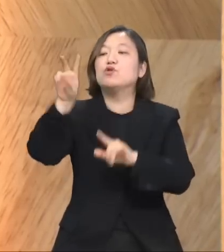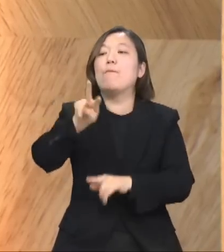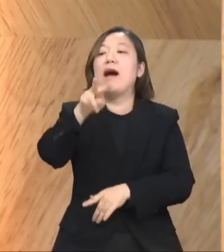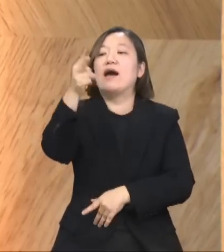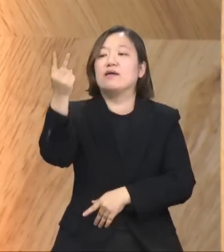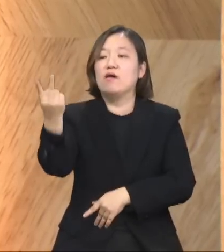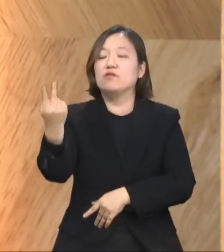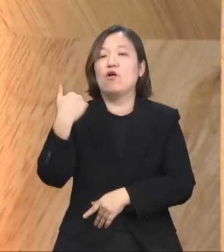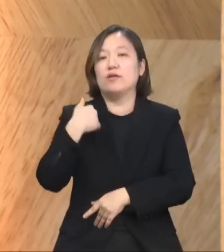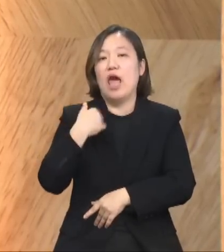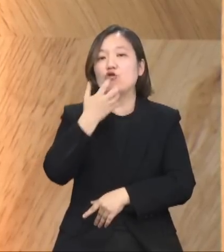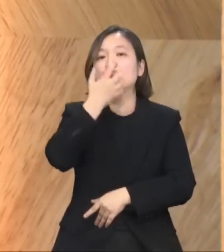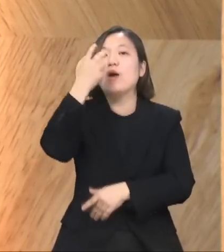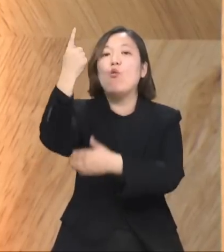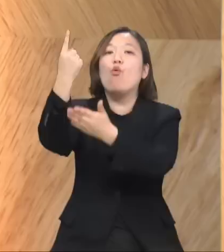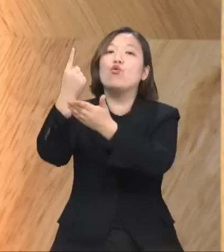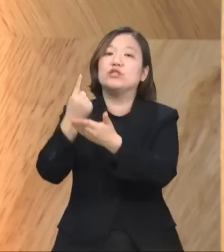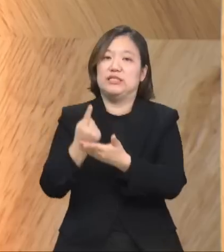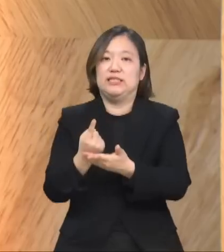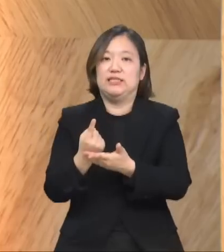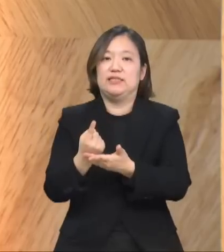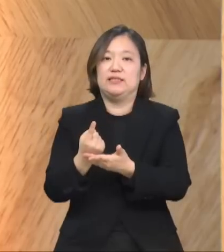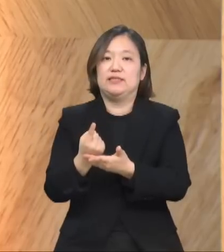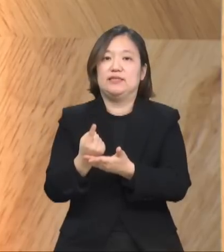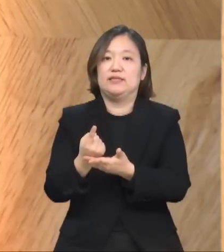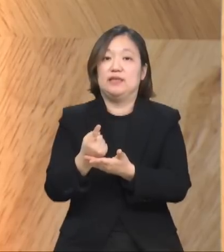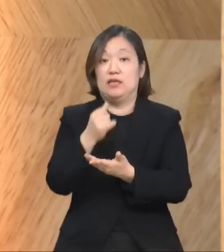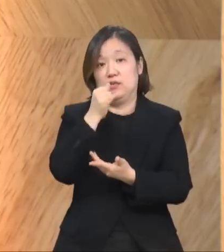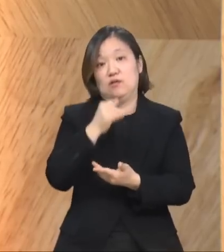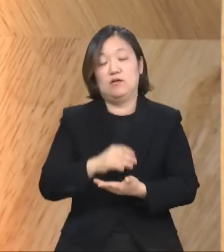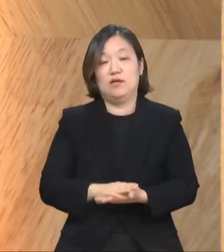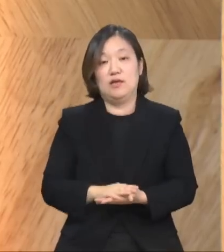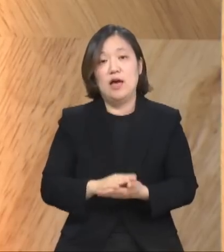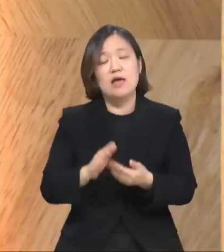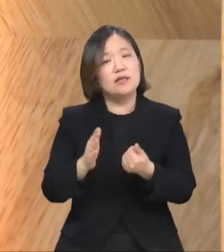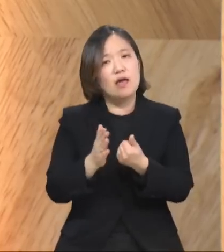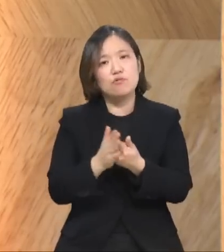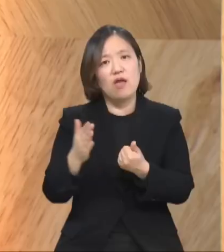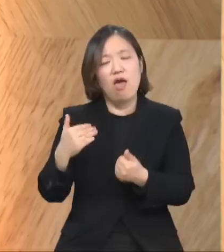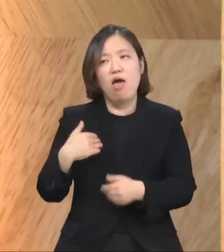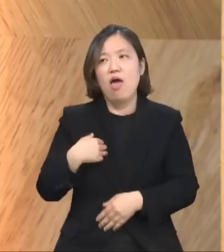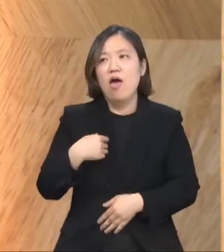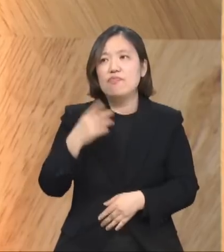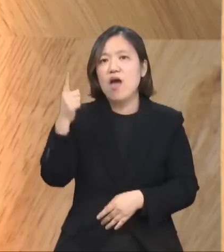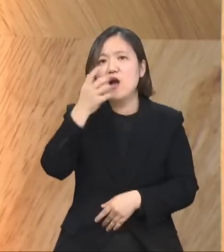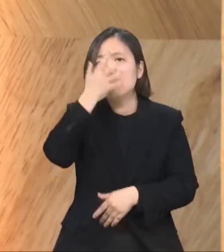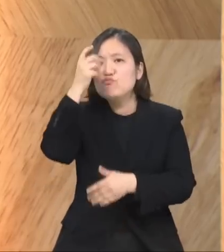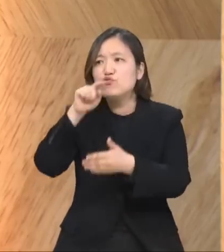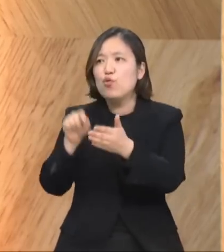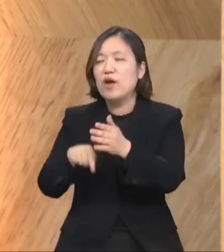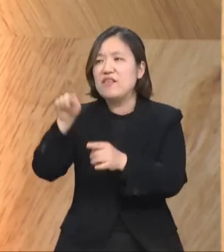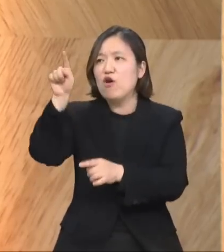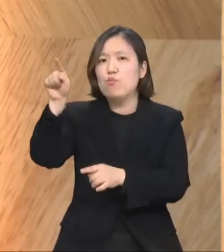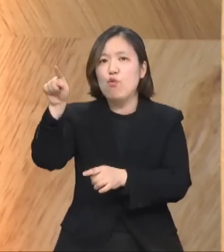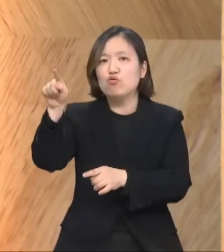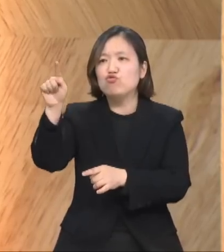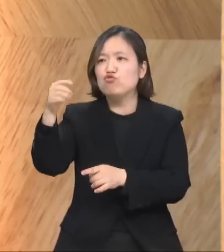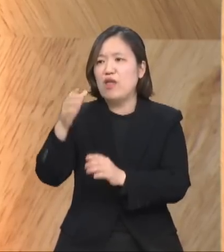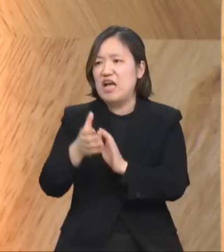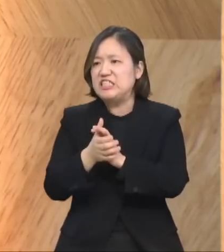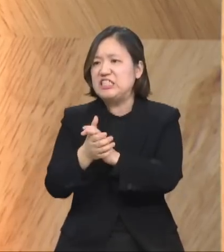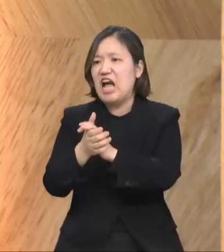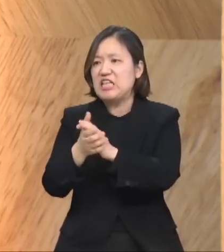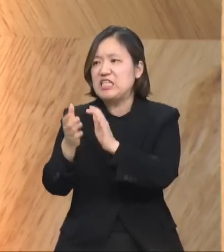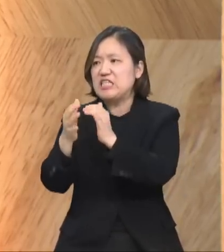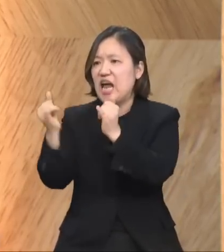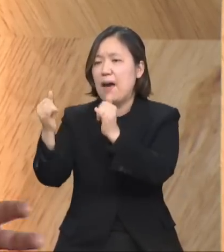무슨 말인지 알죠 여러분 그러니까 내 꿈에 누가 나타났다 해서 그걸 절대 심각할 필요가 없습니다 저는 그런 걸 굉장히